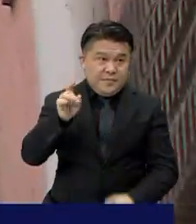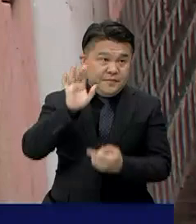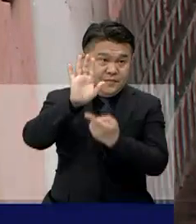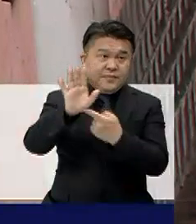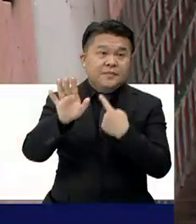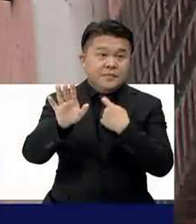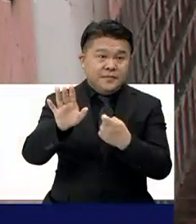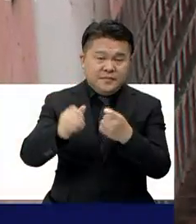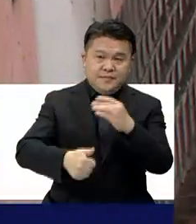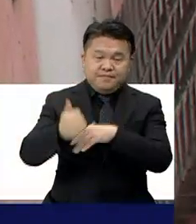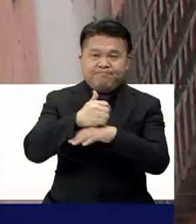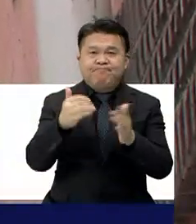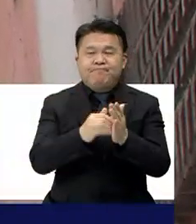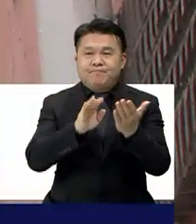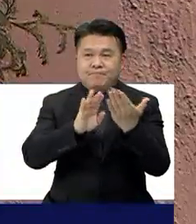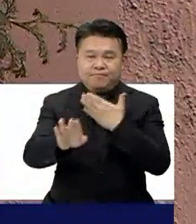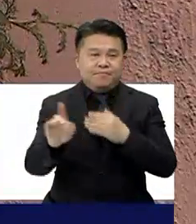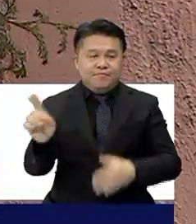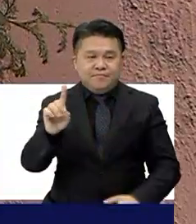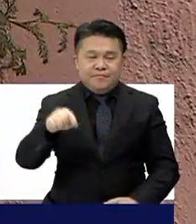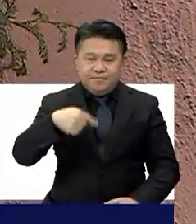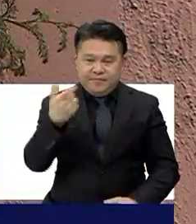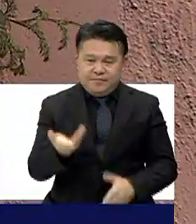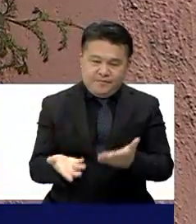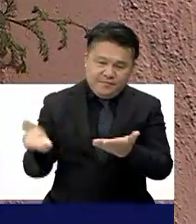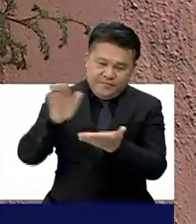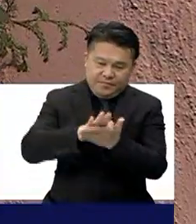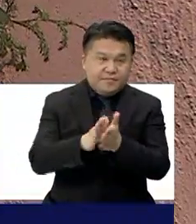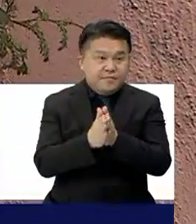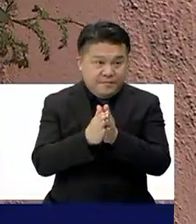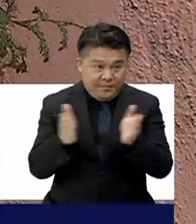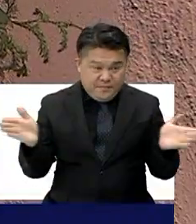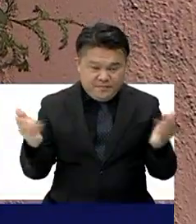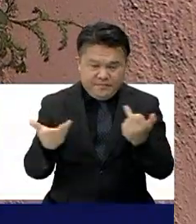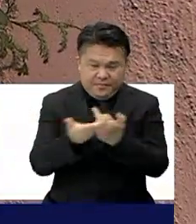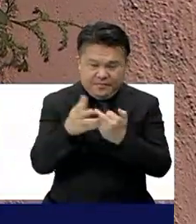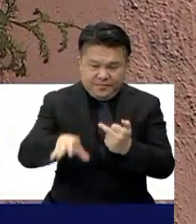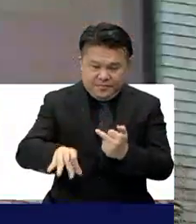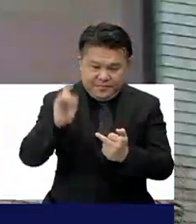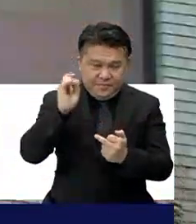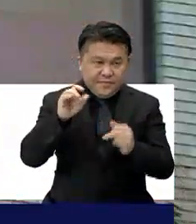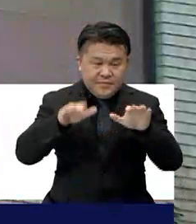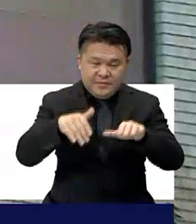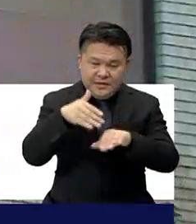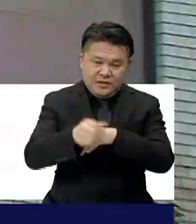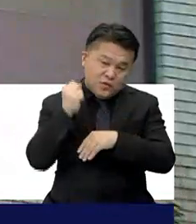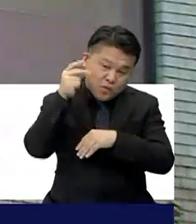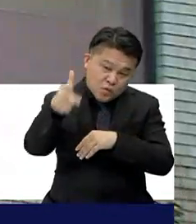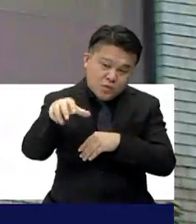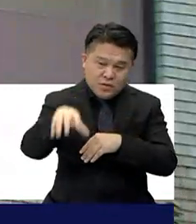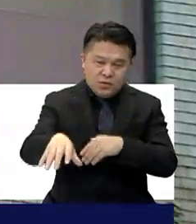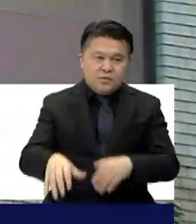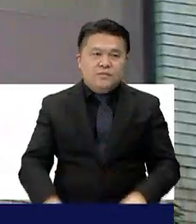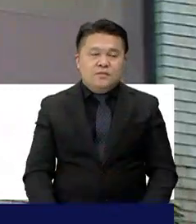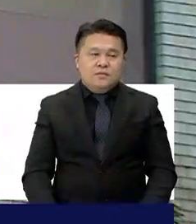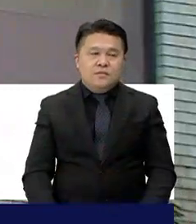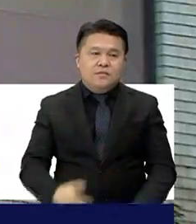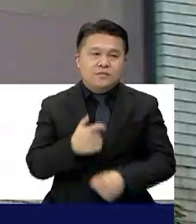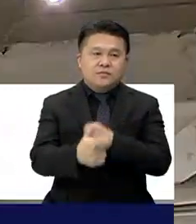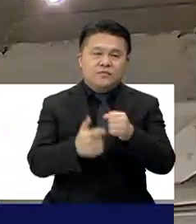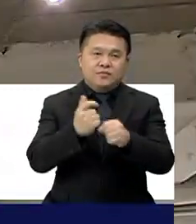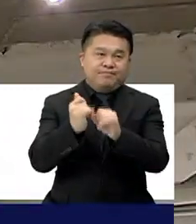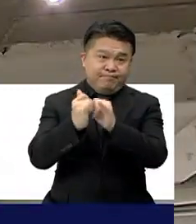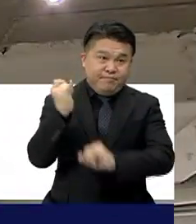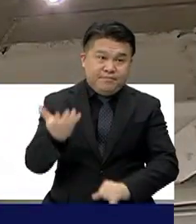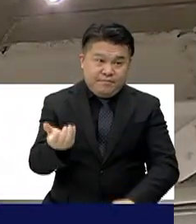전시를 성공리에 마친 후 대대적인 구조 보강에 들어갔던 제주 최초의 현대식 호텔입니다. 60여 년